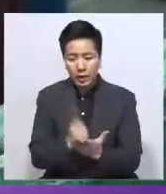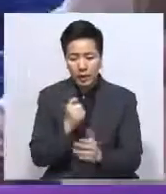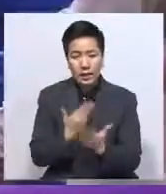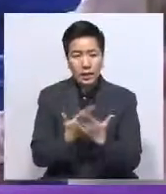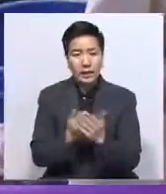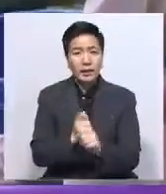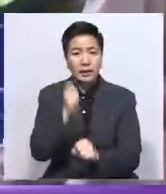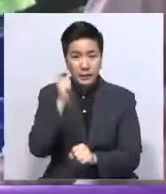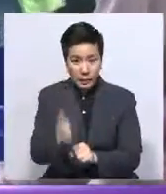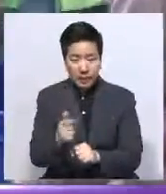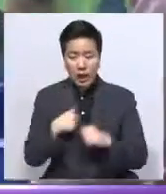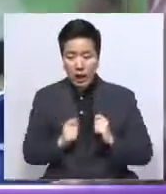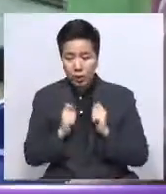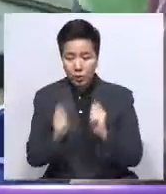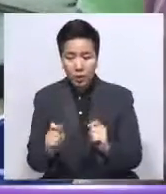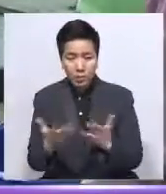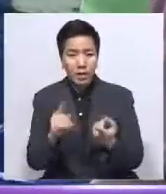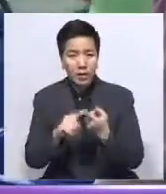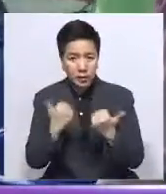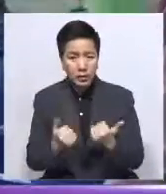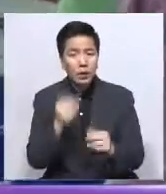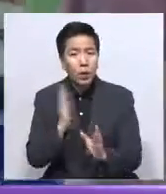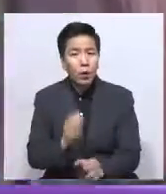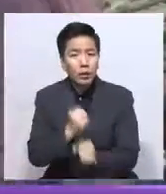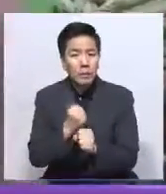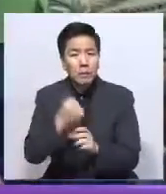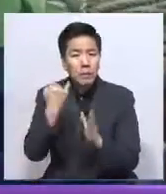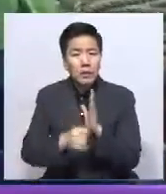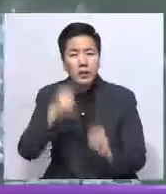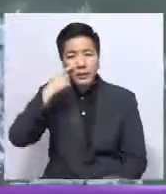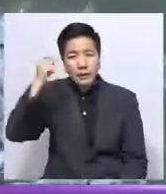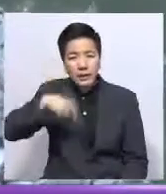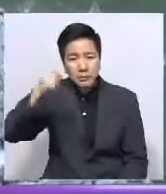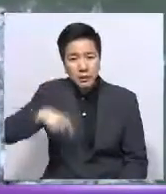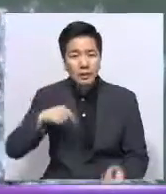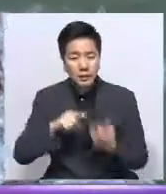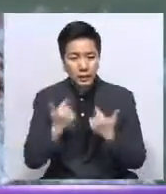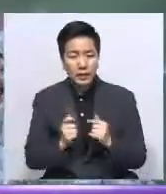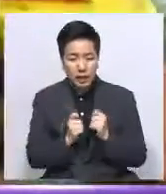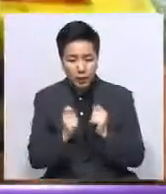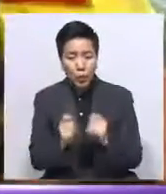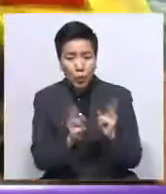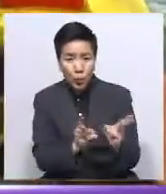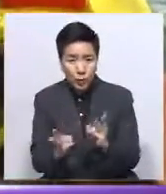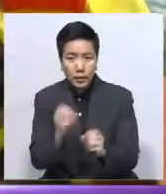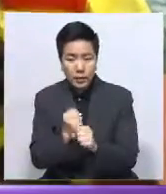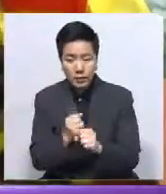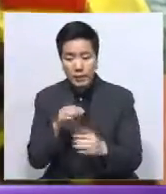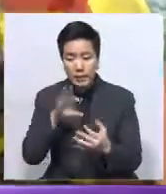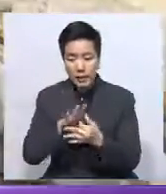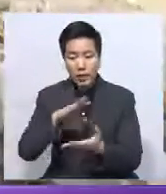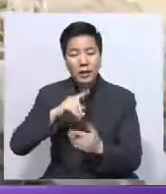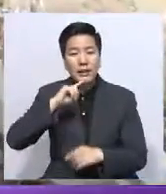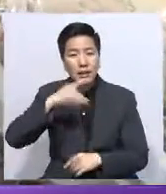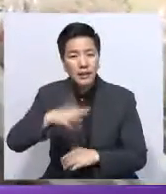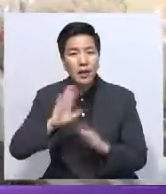แรงงานต่างด้าวโดยไม่ได้รับอนุญาตและกรณีผู้ทำผิดซ้ำพร้อมกันนี้จะอนุมัติแนวทางการพัฒนาเขตการท่องเที่ยว